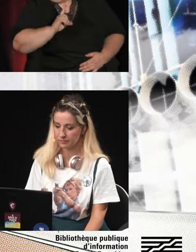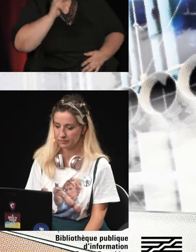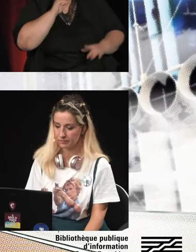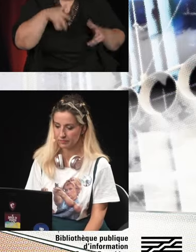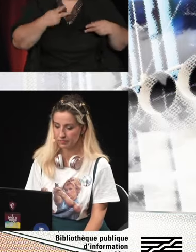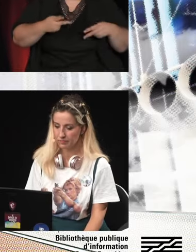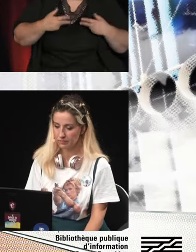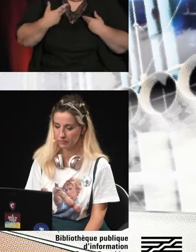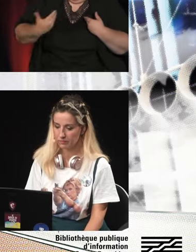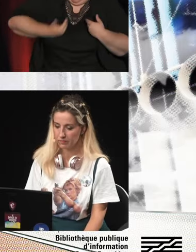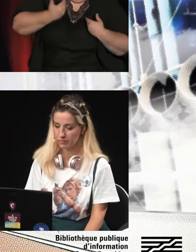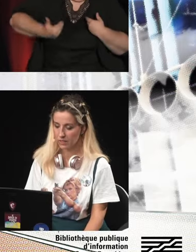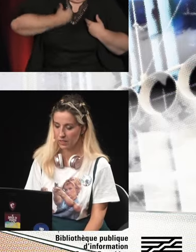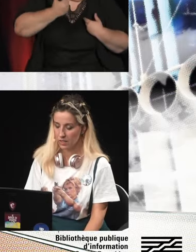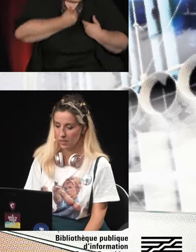derrière.